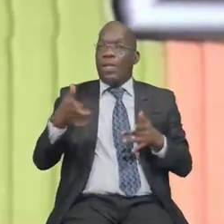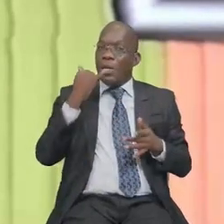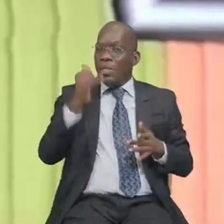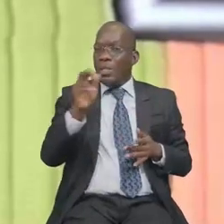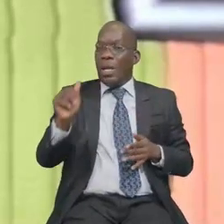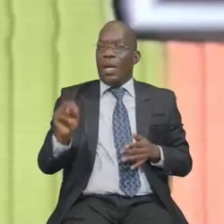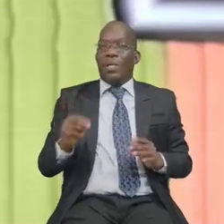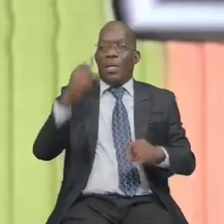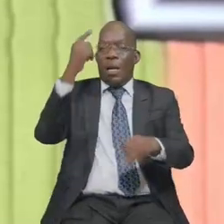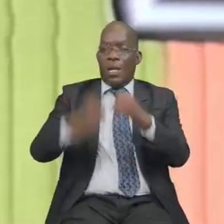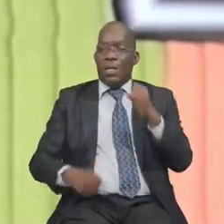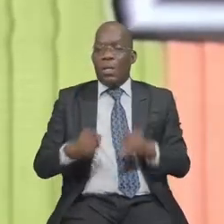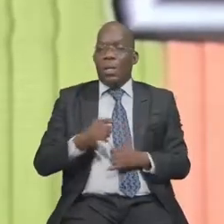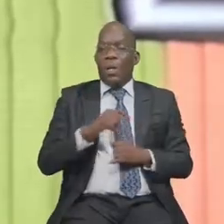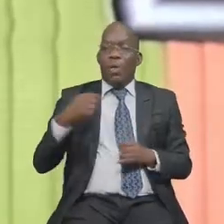la fin de la vie,